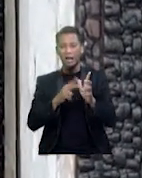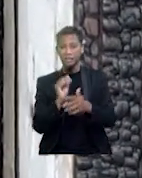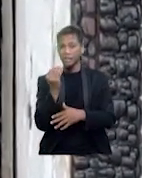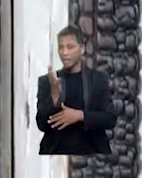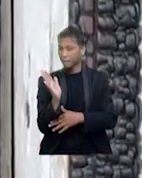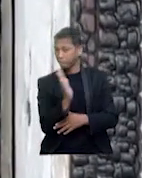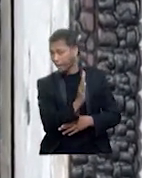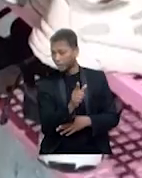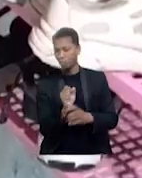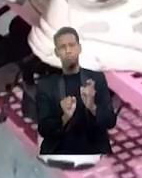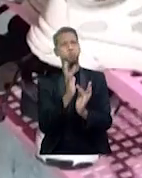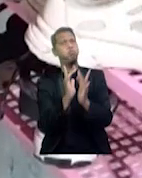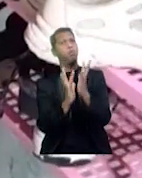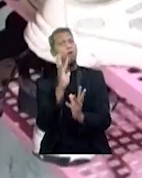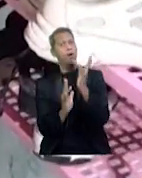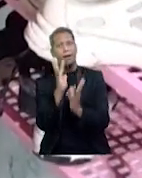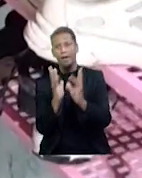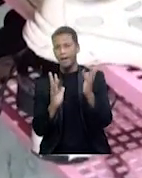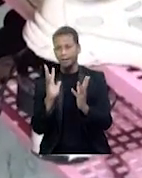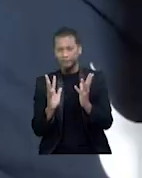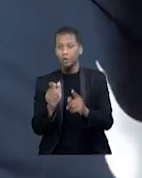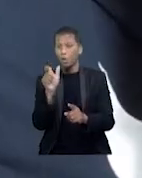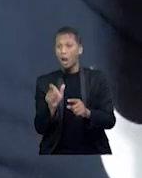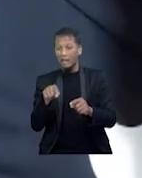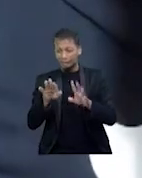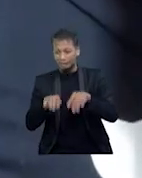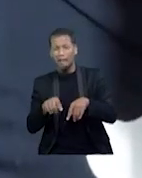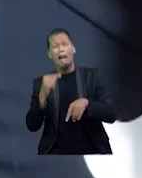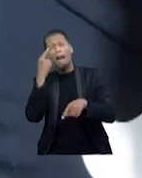Penghuni rumah kontrakan menangis lantaran tak ada barang yang bisa diselamatkan.